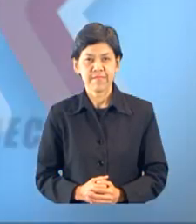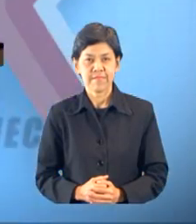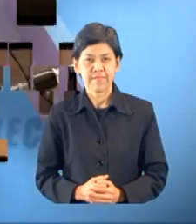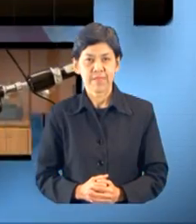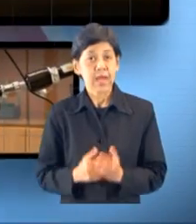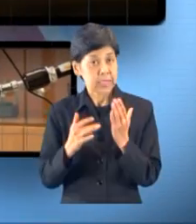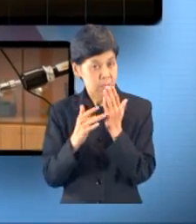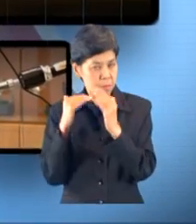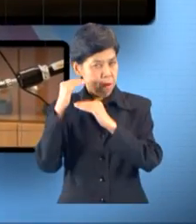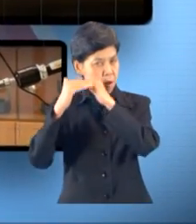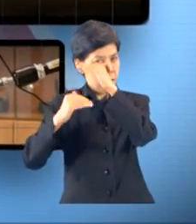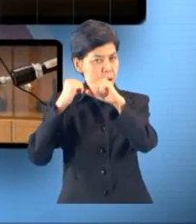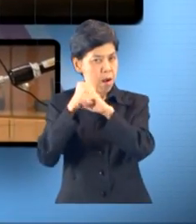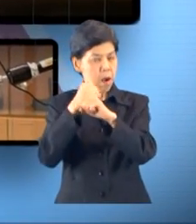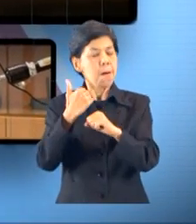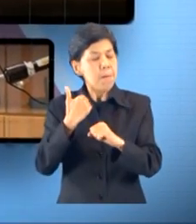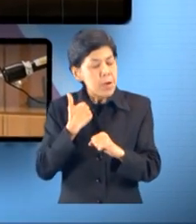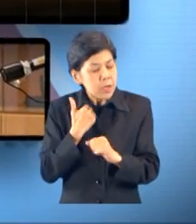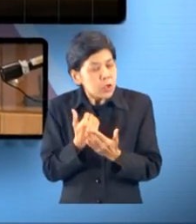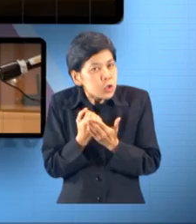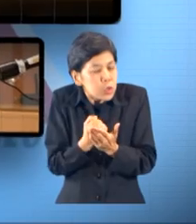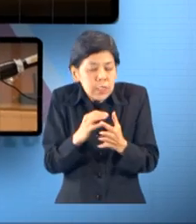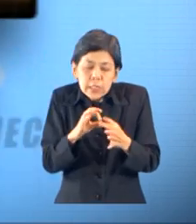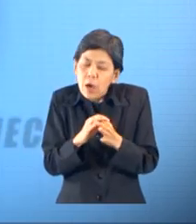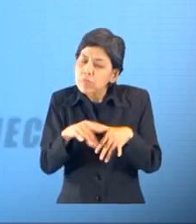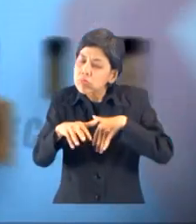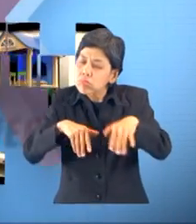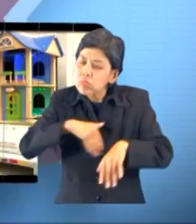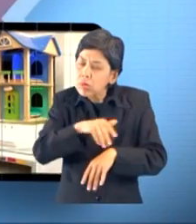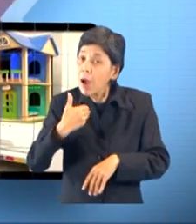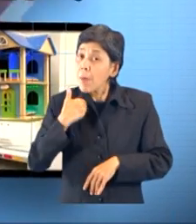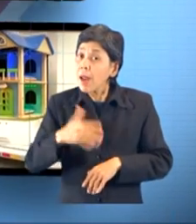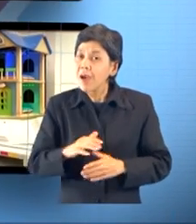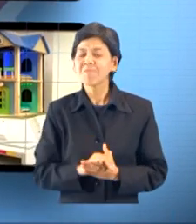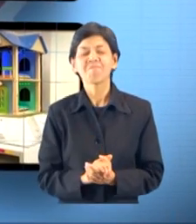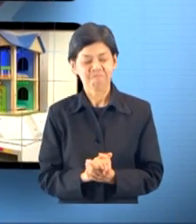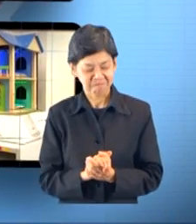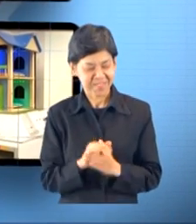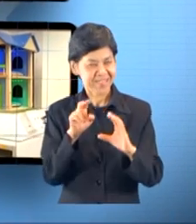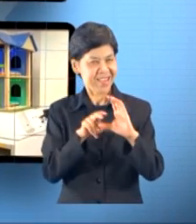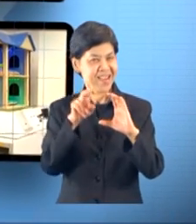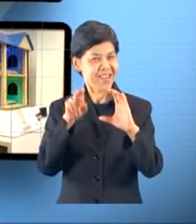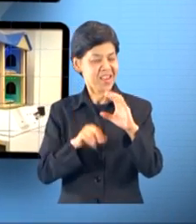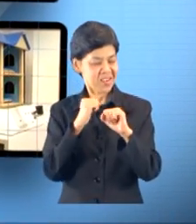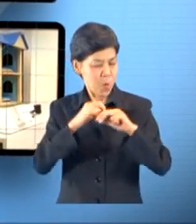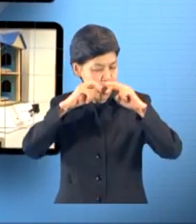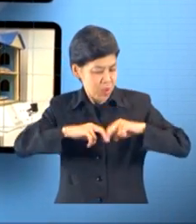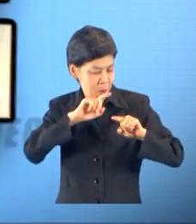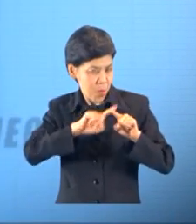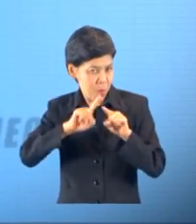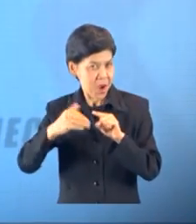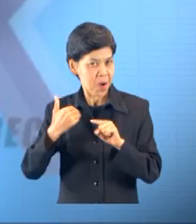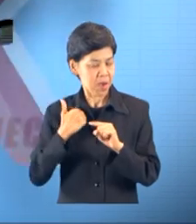การพัฒนาเทคโนโลยีนอกจากจะมีเพื่อตอบสนองความต้องการของคนปกติแล้ว NECTECH มีงานวิจัยหล